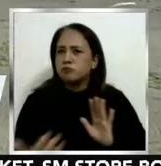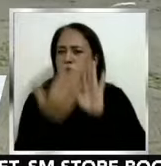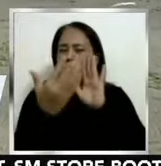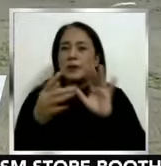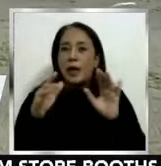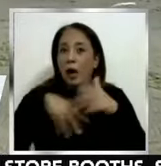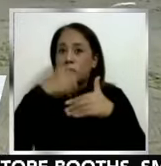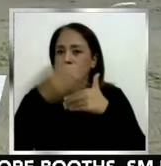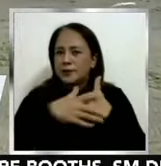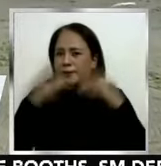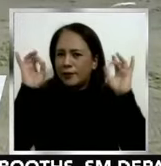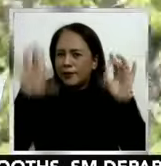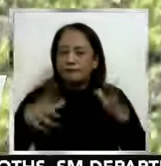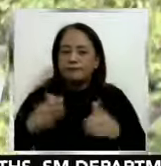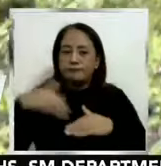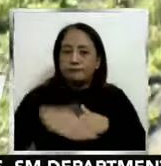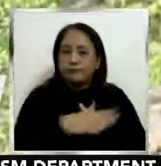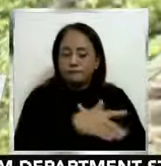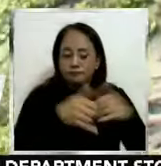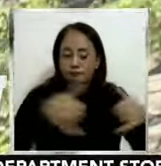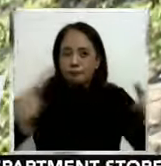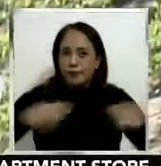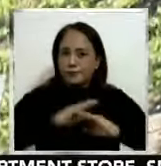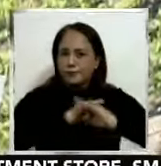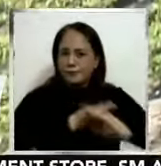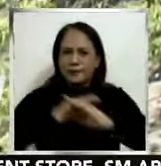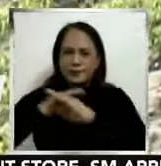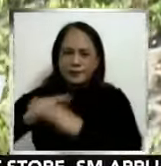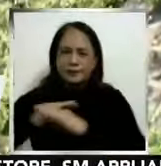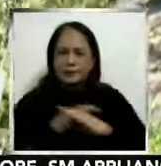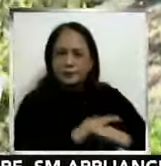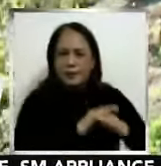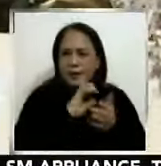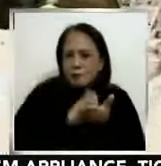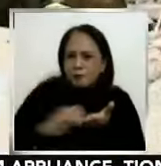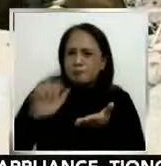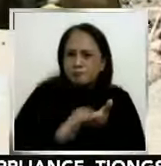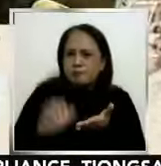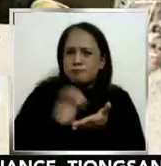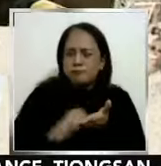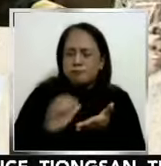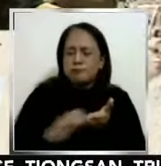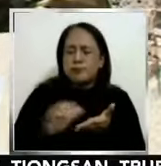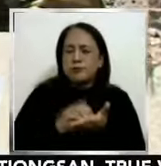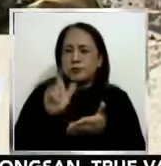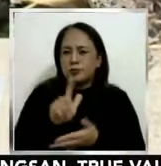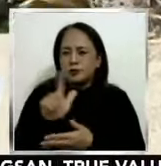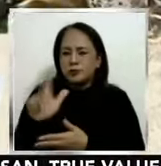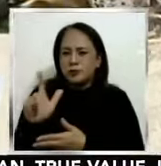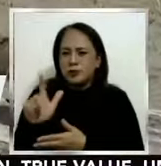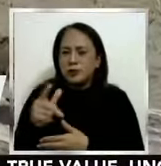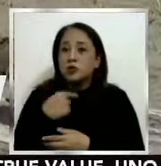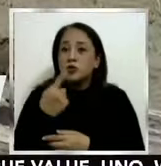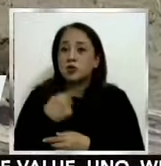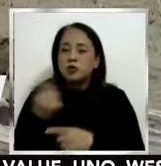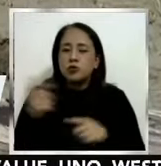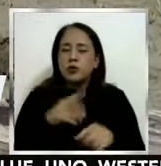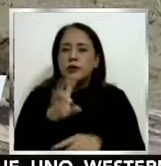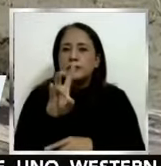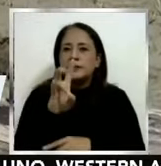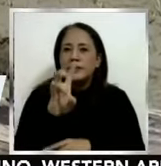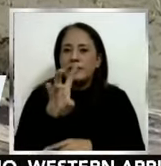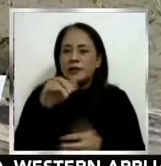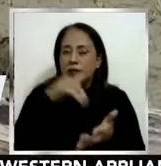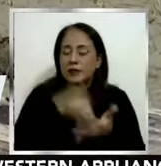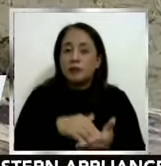Maritime at coastal defense ang mga senaryo sa Balikatan Exercises 2023 na dadaluhan ng mahigit 17,000 na sundalo mula